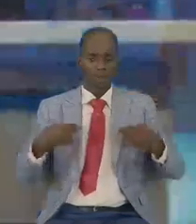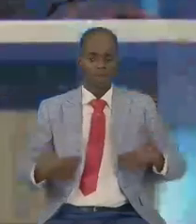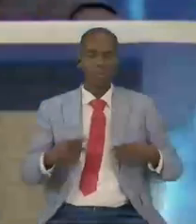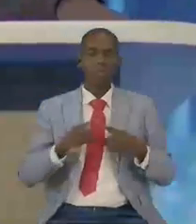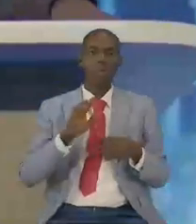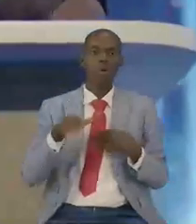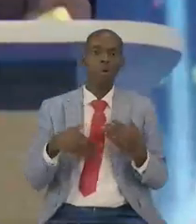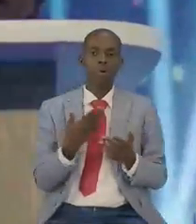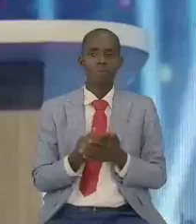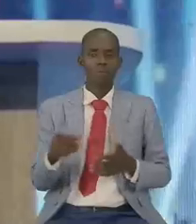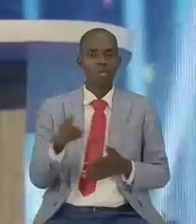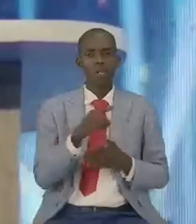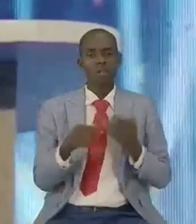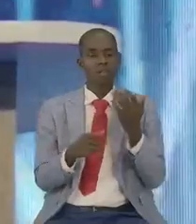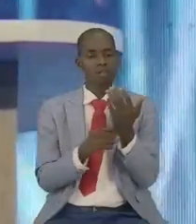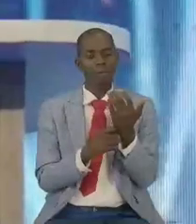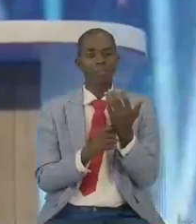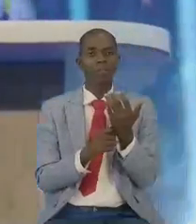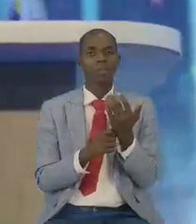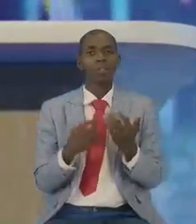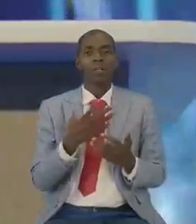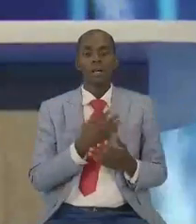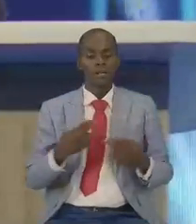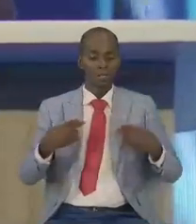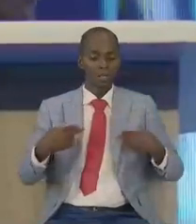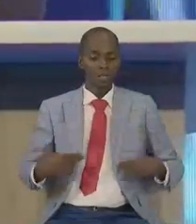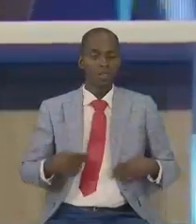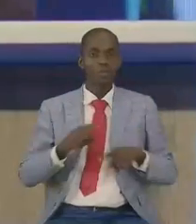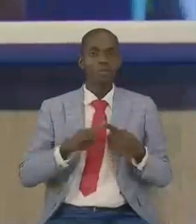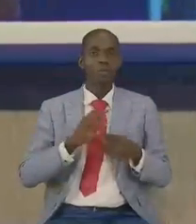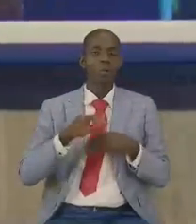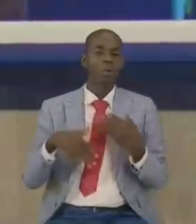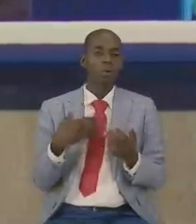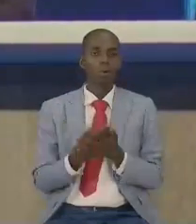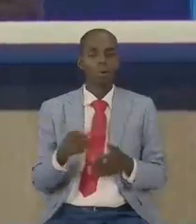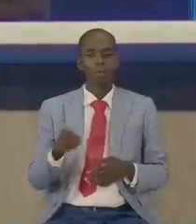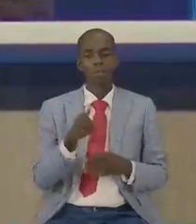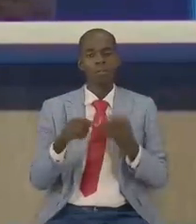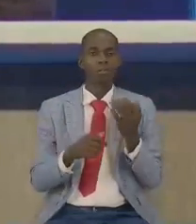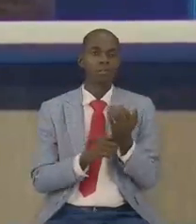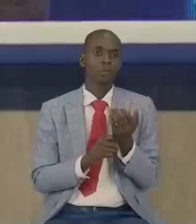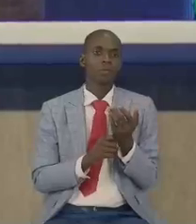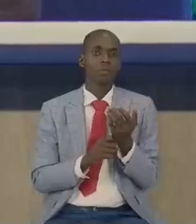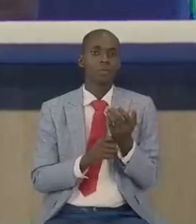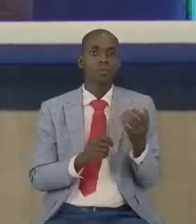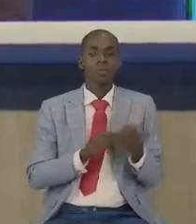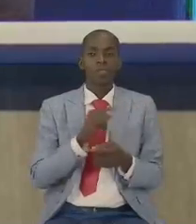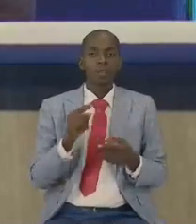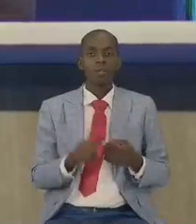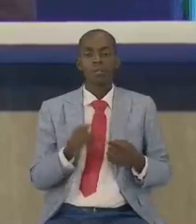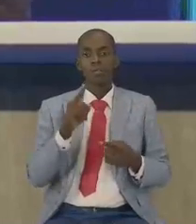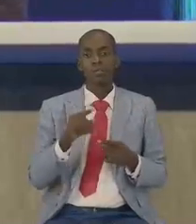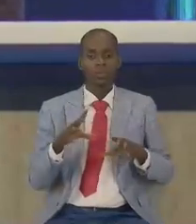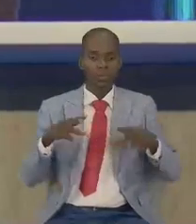le corps. La santé pour tout le corps. Quand tu acceptes